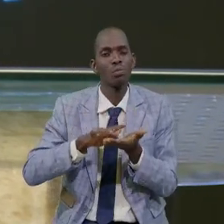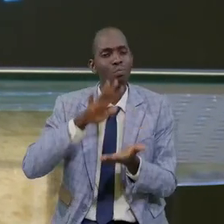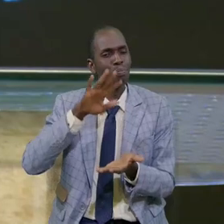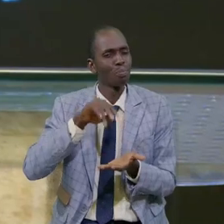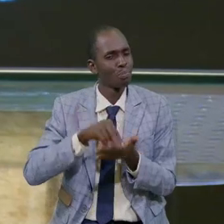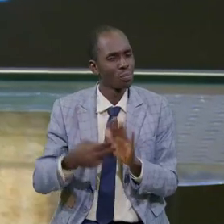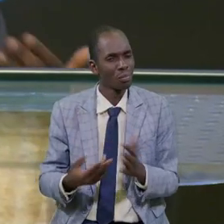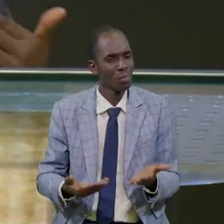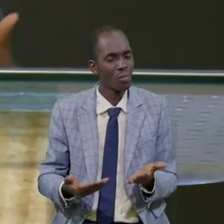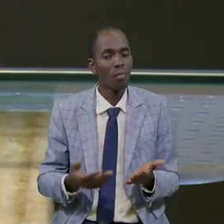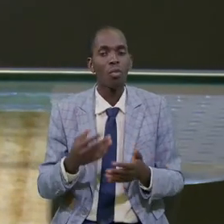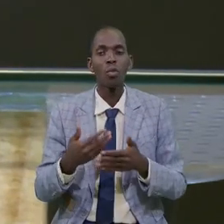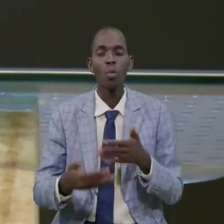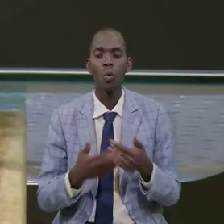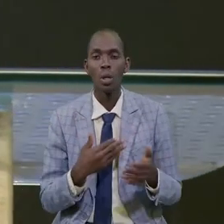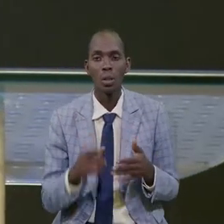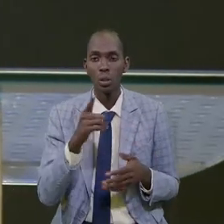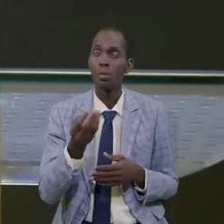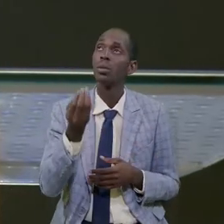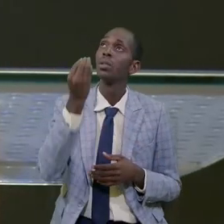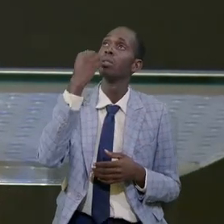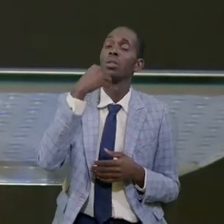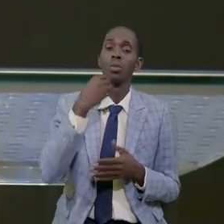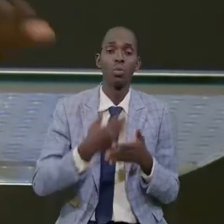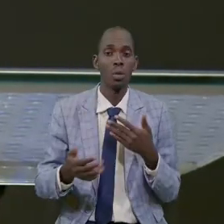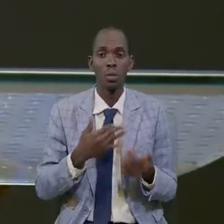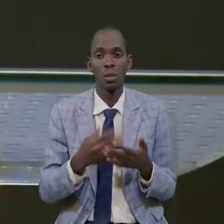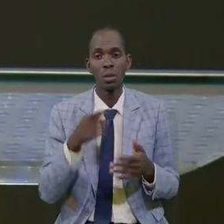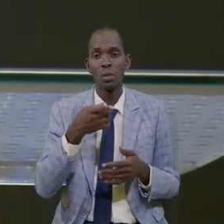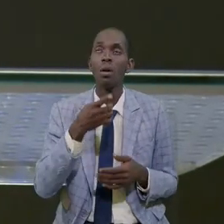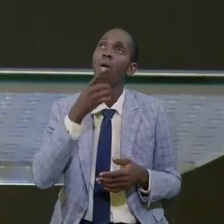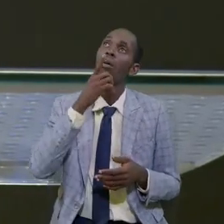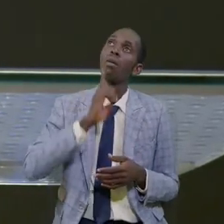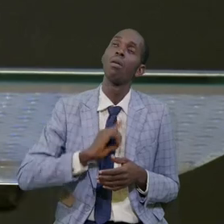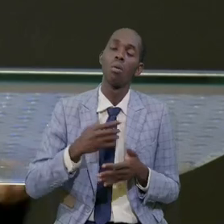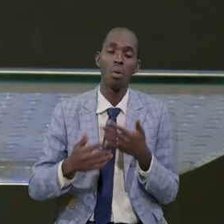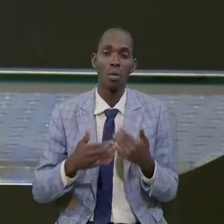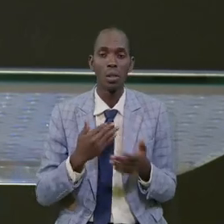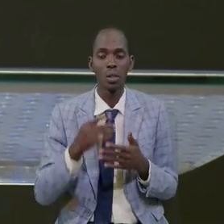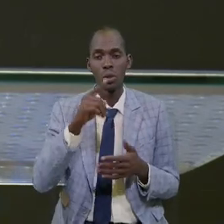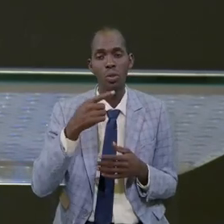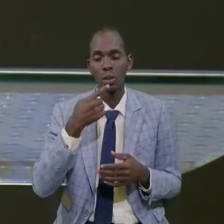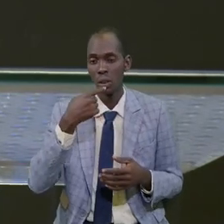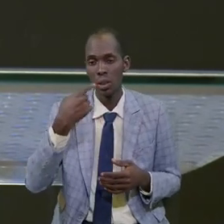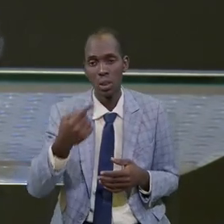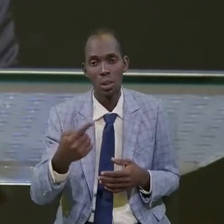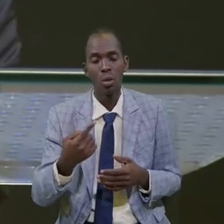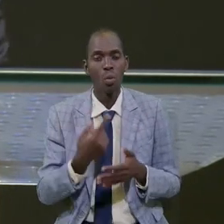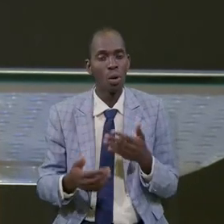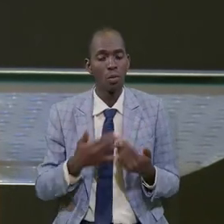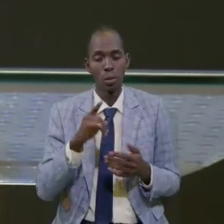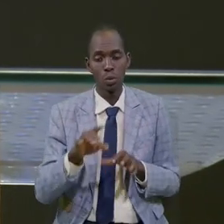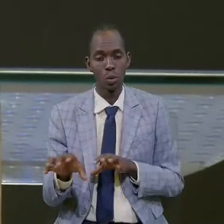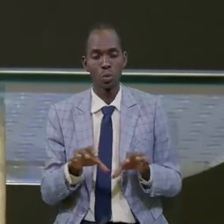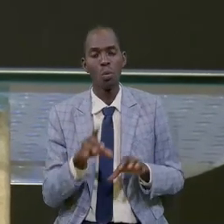Ce que nous disons, c'est que, quel que soit ce que vous mangez, quel que soit ce qui sortira de votre bouche, quel que soit ce qui sortira de votre